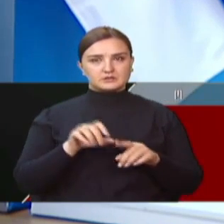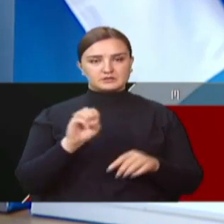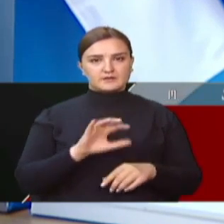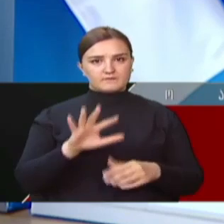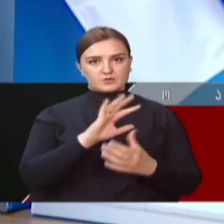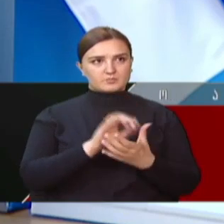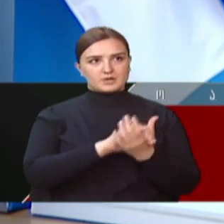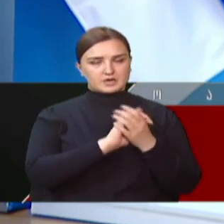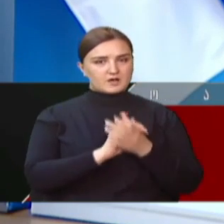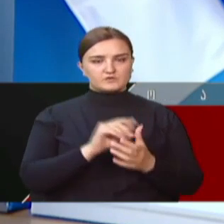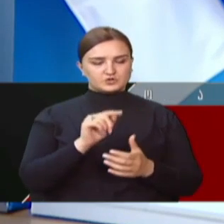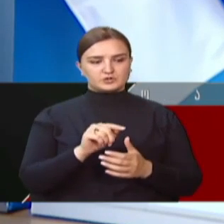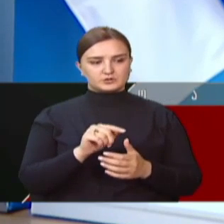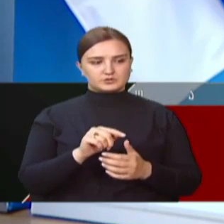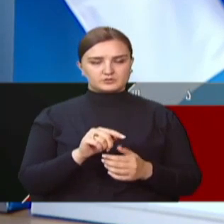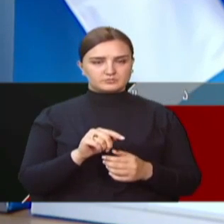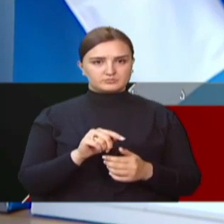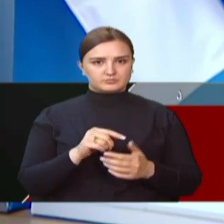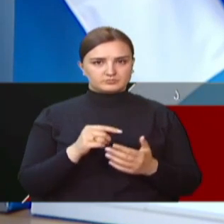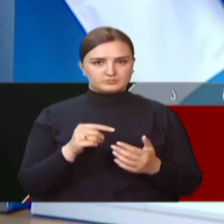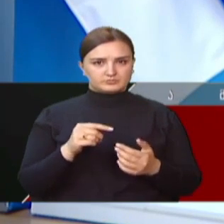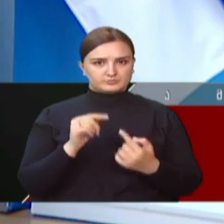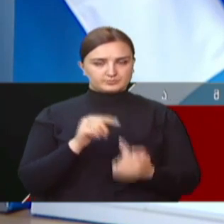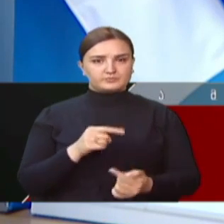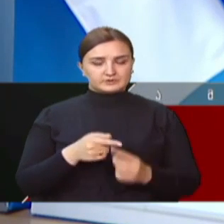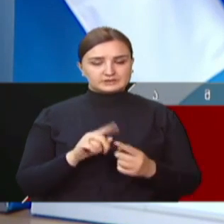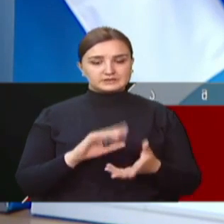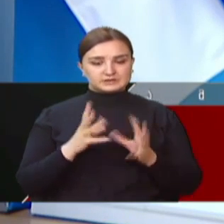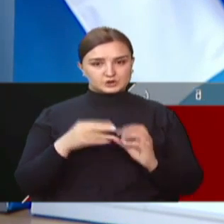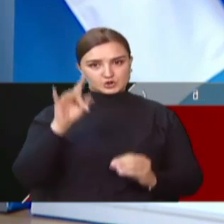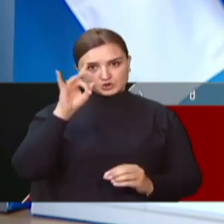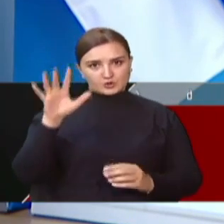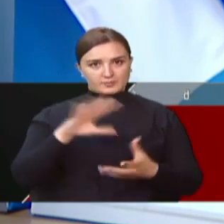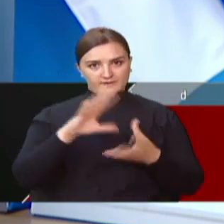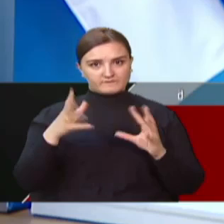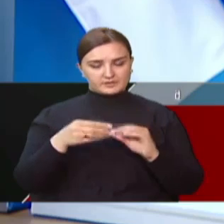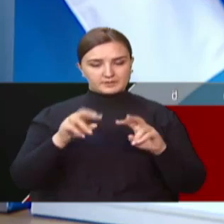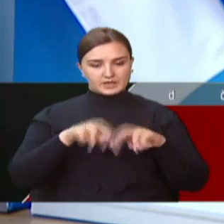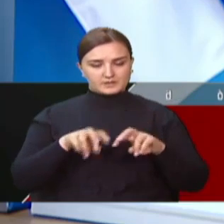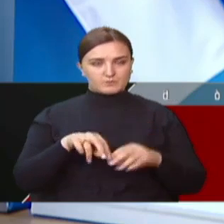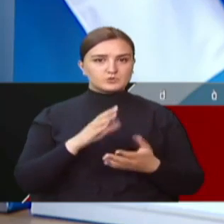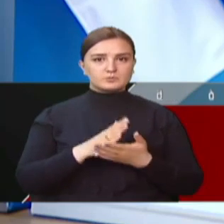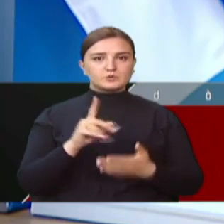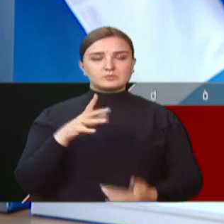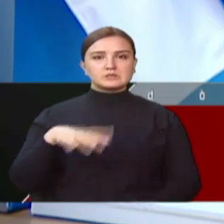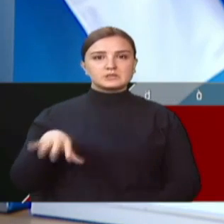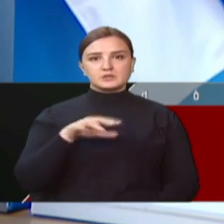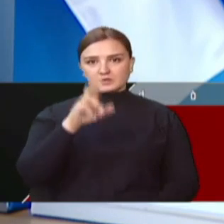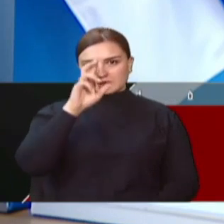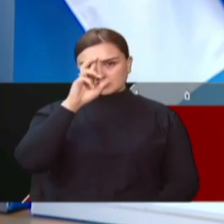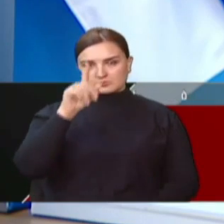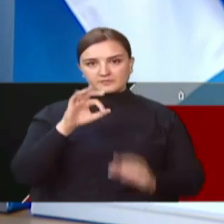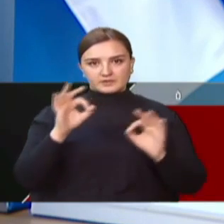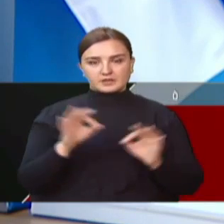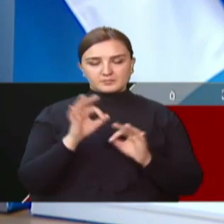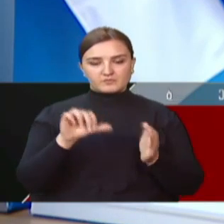ევროკავშირი დემარშს. ცალსახად ცნობილია ეს ყველაფერი და გადამოწმებადია, რომ საქართველოს ხელისუფლებას